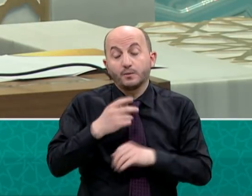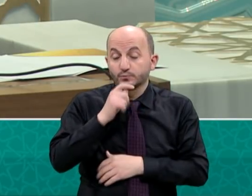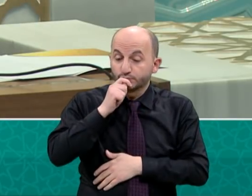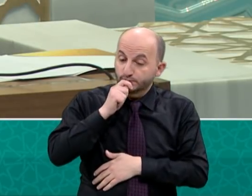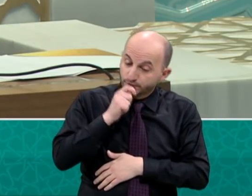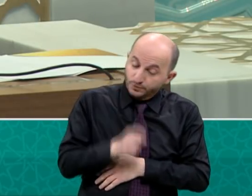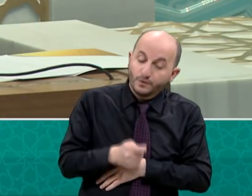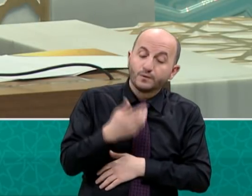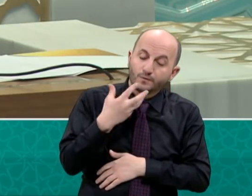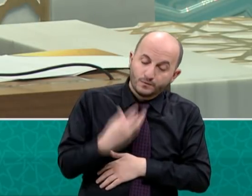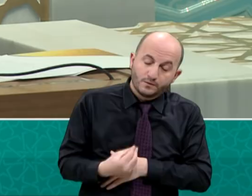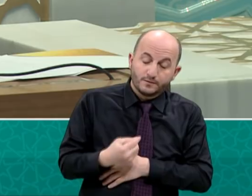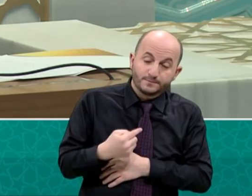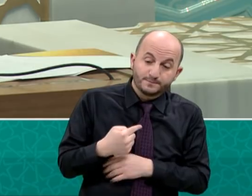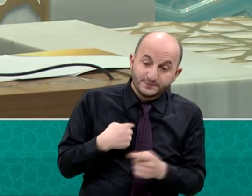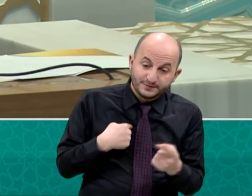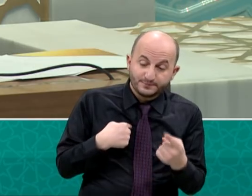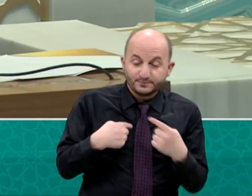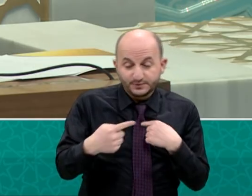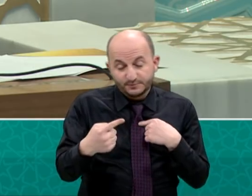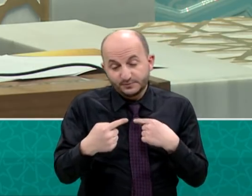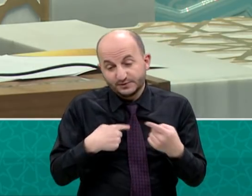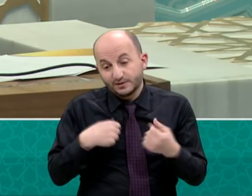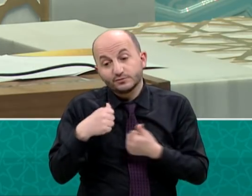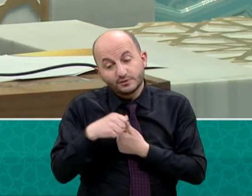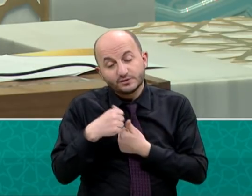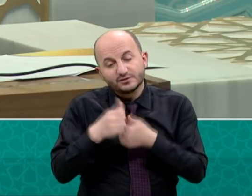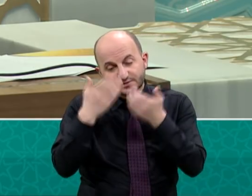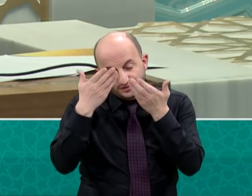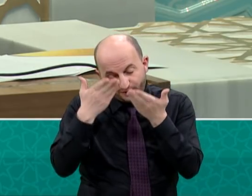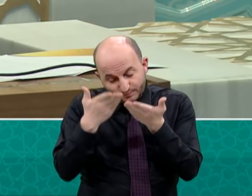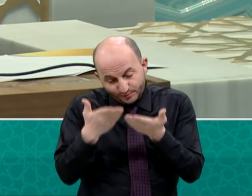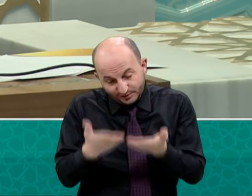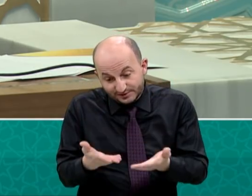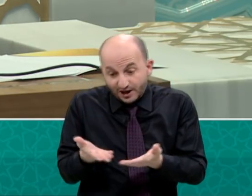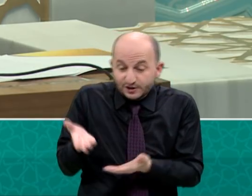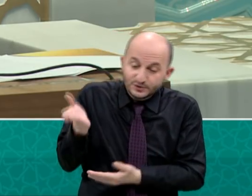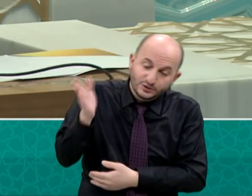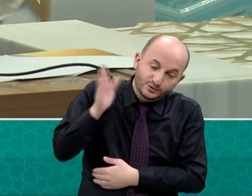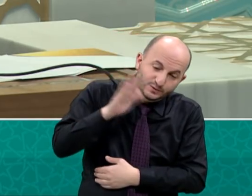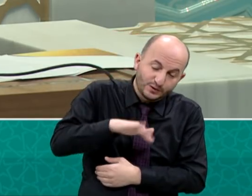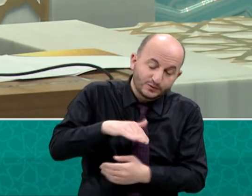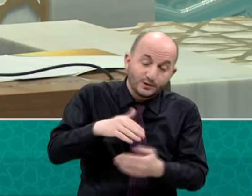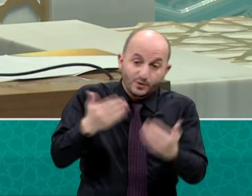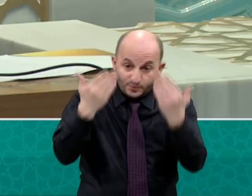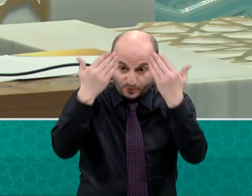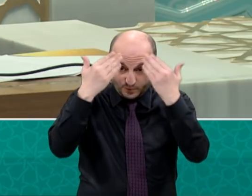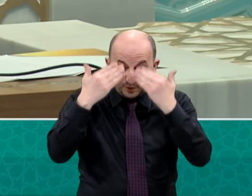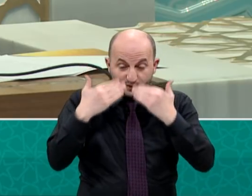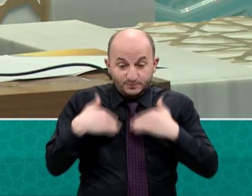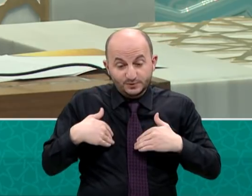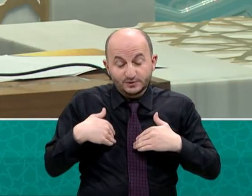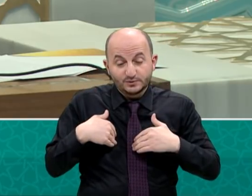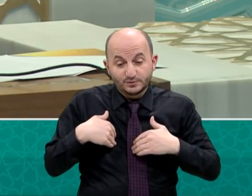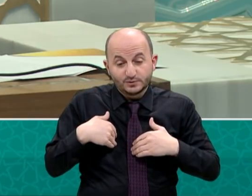olarak, yani birbirimizi karı koca kabul ettikten sonra üzerimize birbirimize